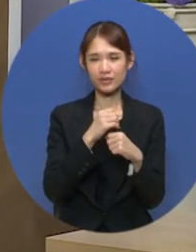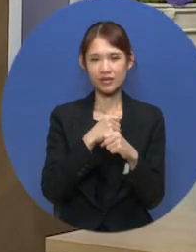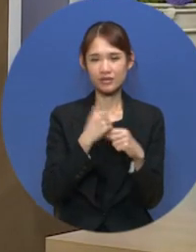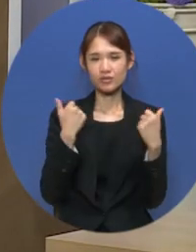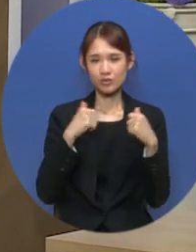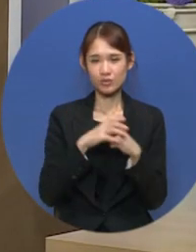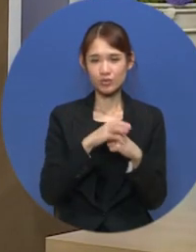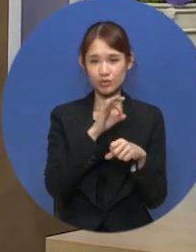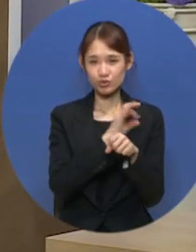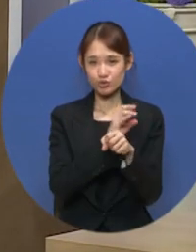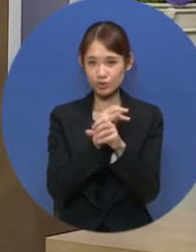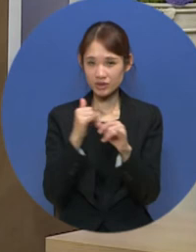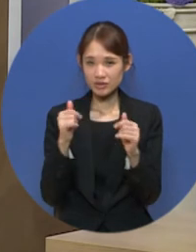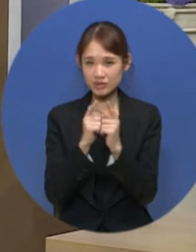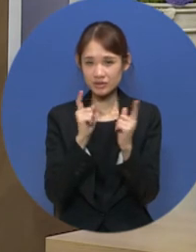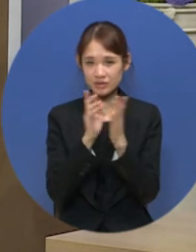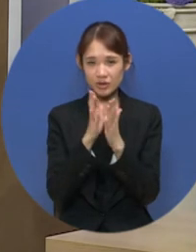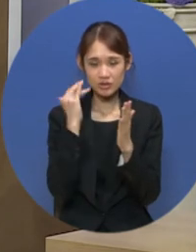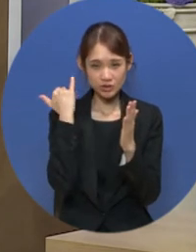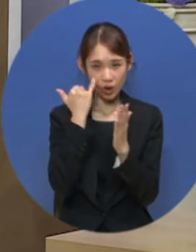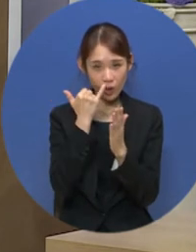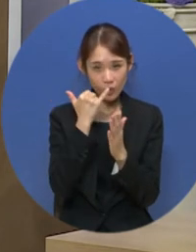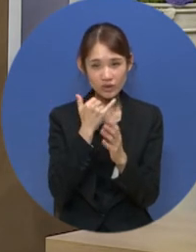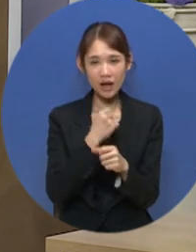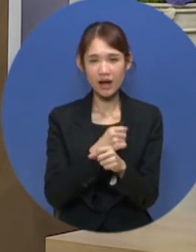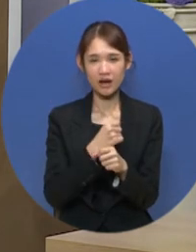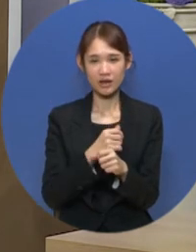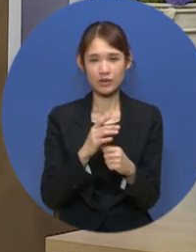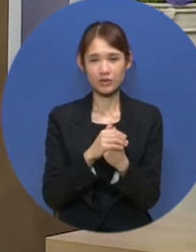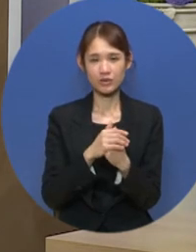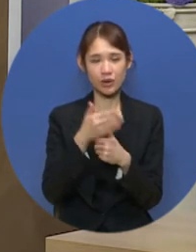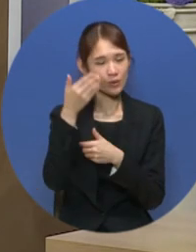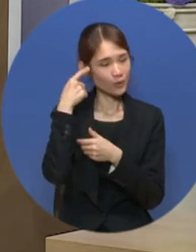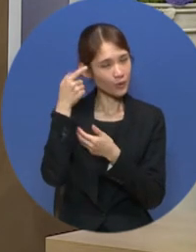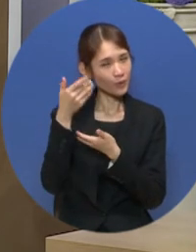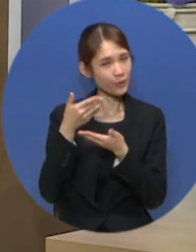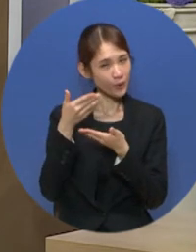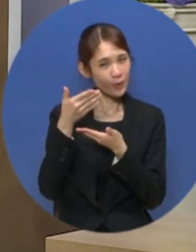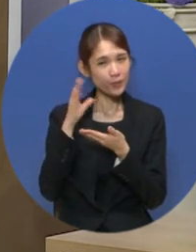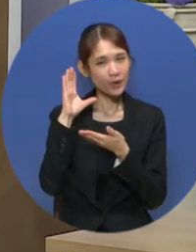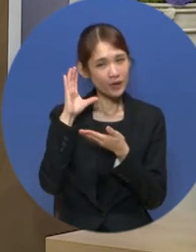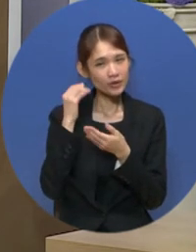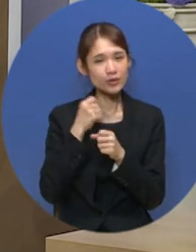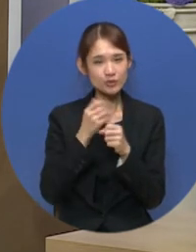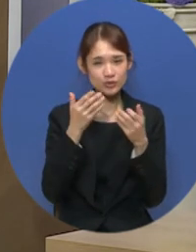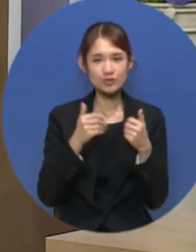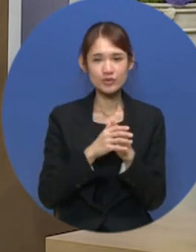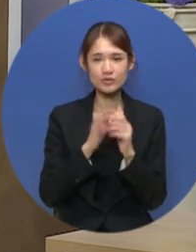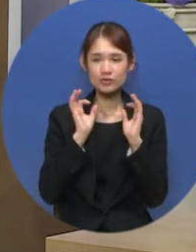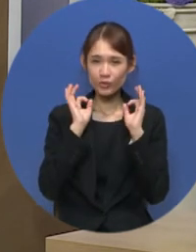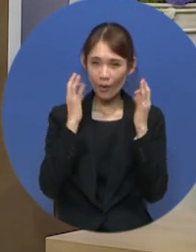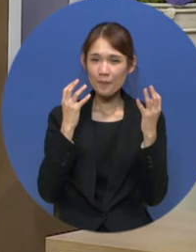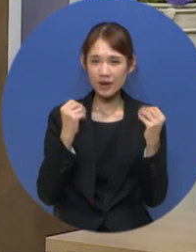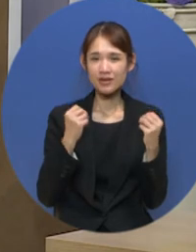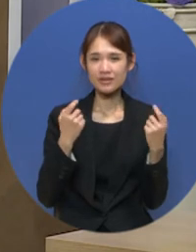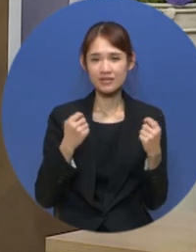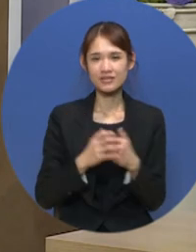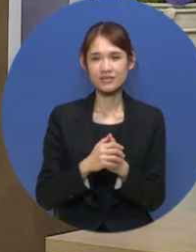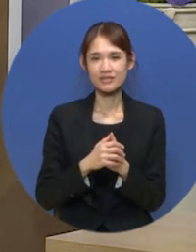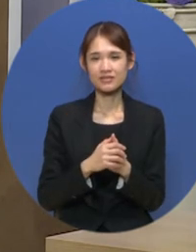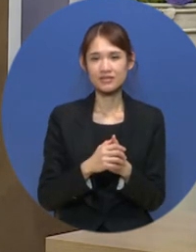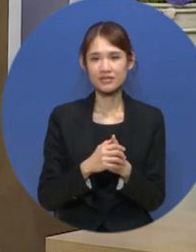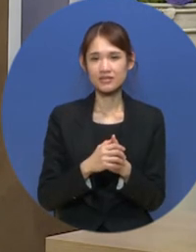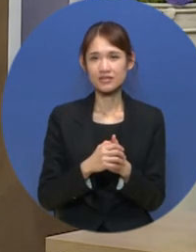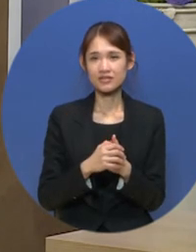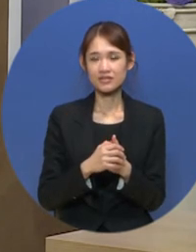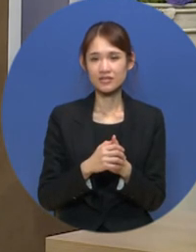그 구매자들을 위해서 직접적으로 또 전화로 어떤지 피드백도 직접 들어주시고 정말 노력 많이 하시는 것 같습니다.